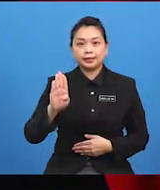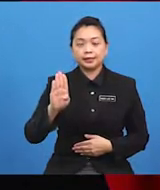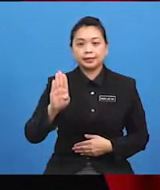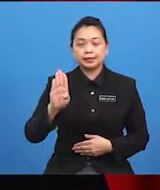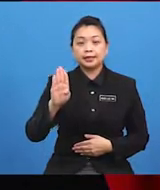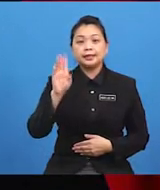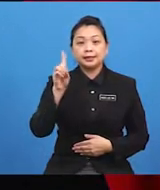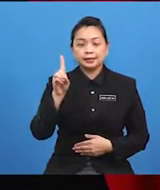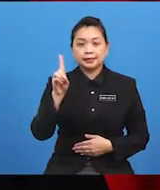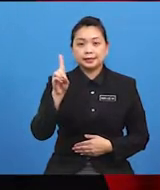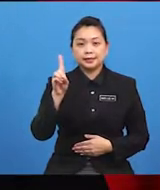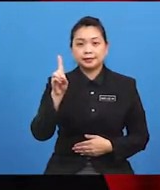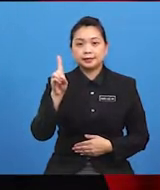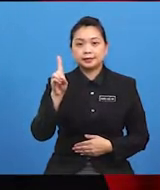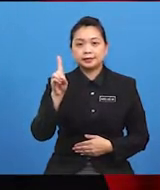D,